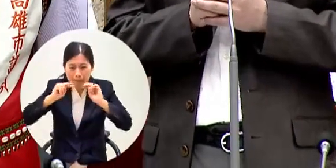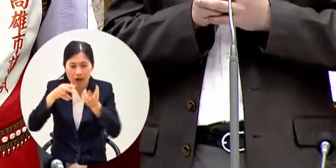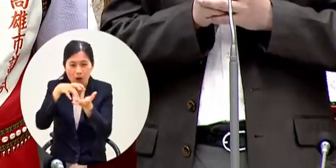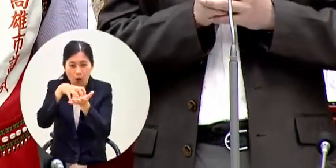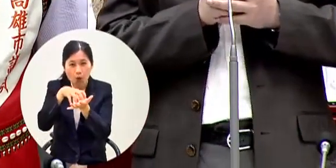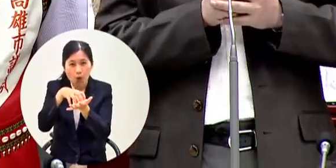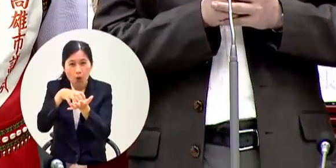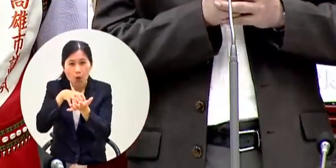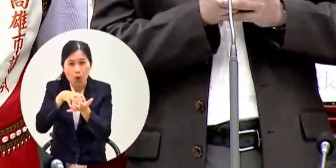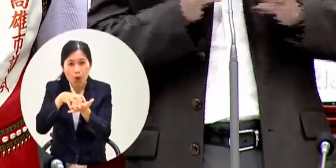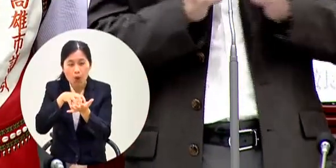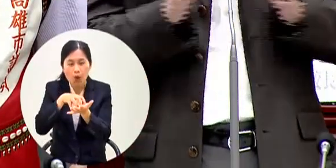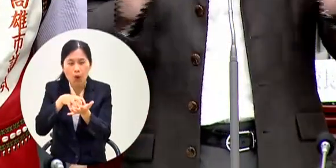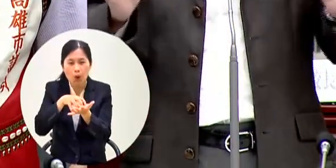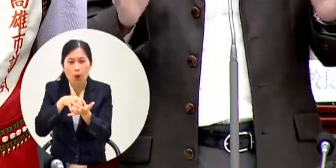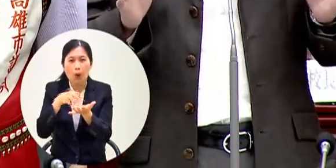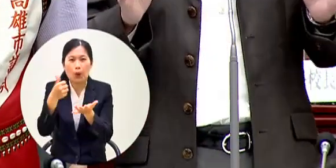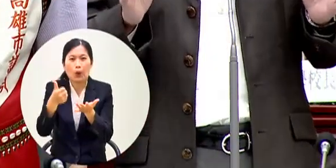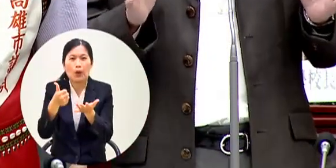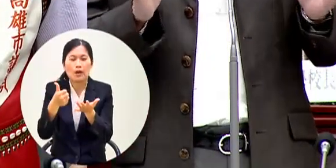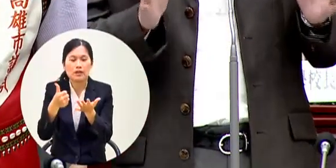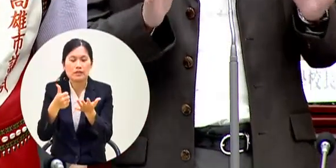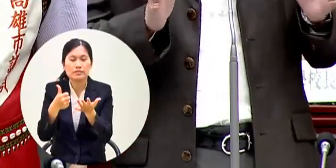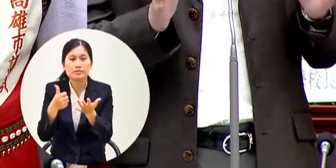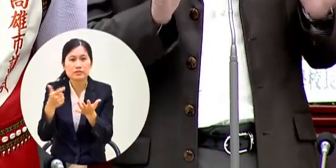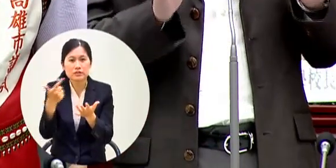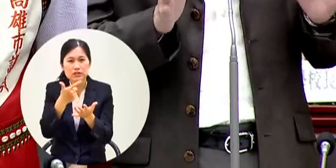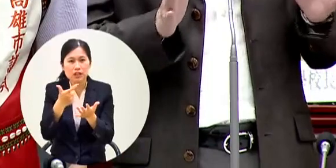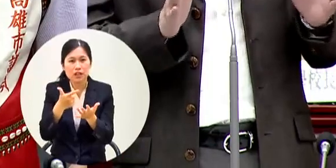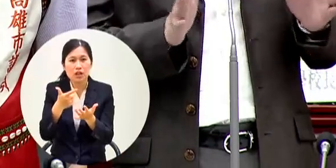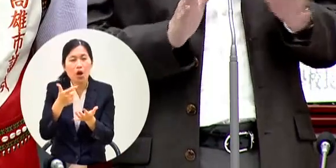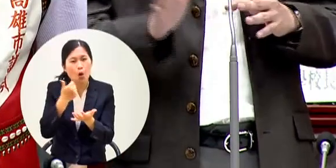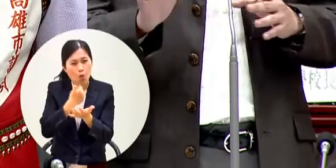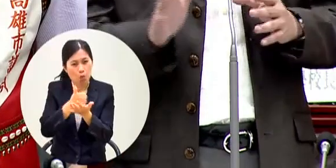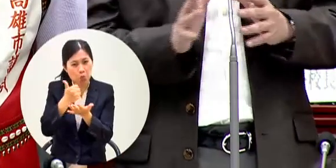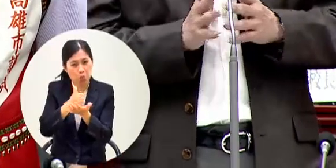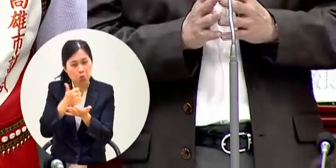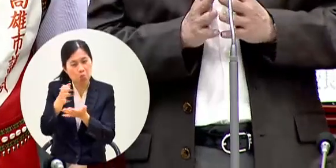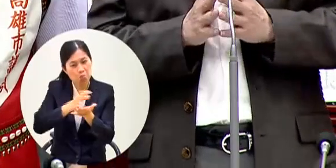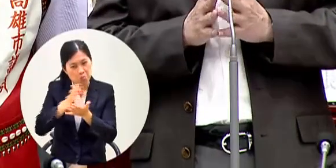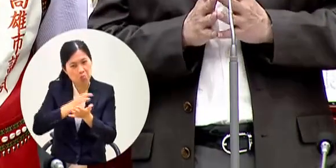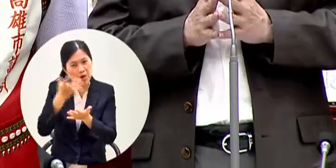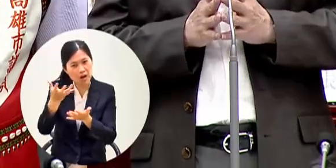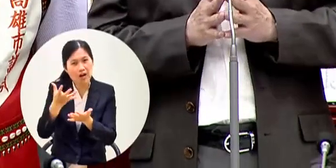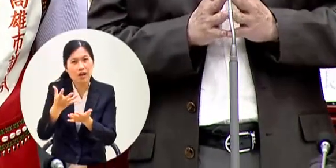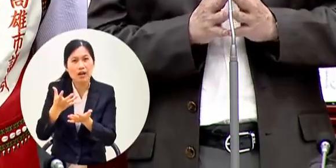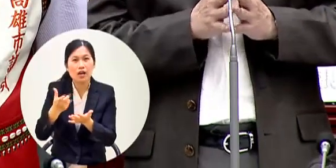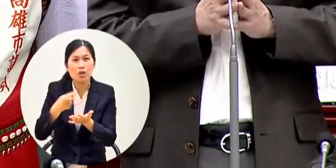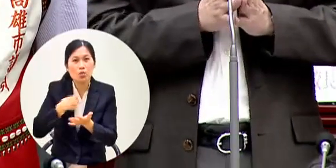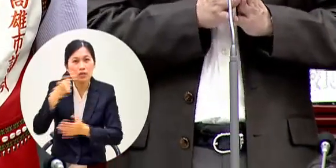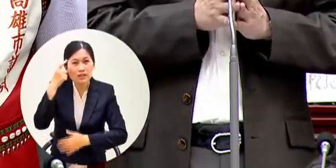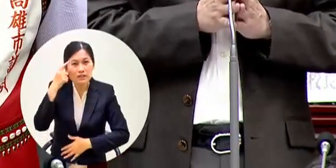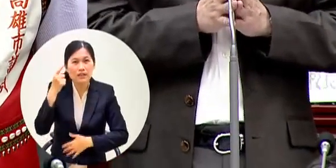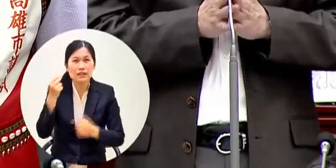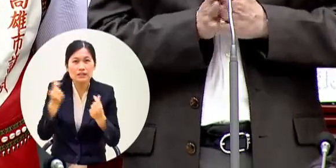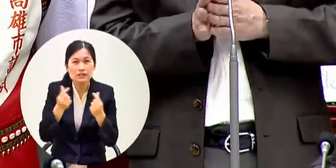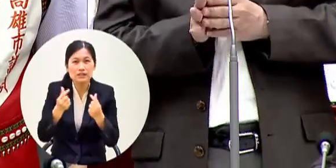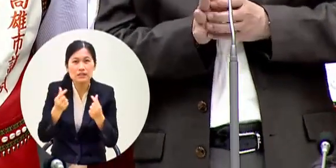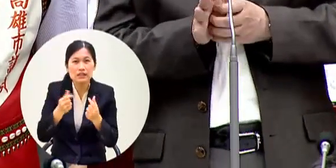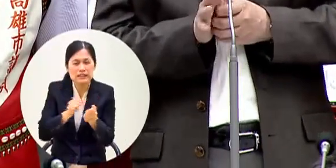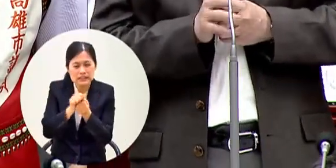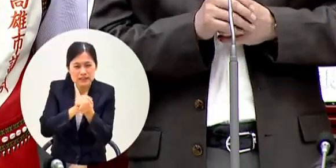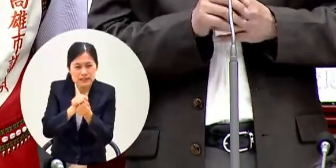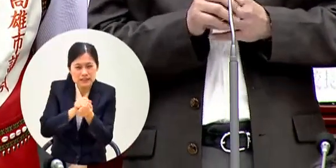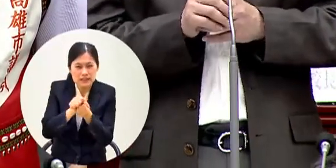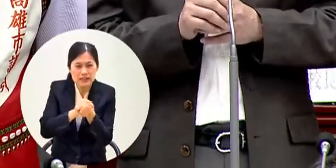从果冻会变成水，所以如果让它用一些天然的添加物来变成是凝固式的啊，像是果冻或布丁的方式，这